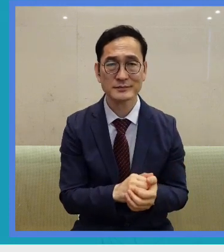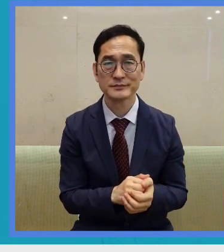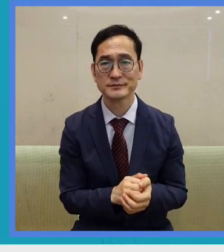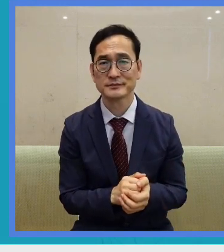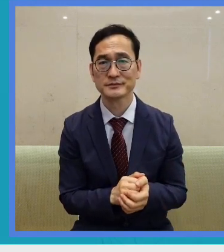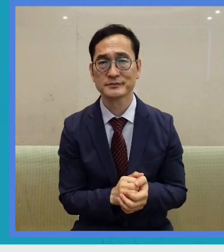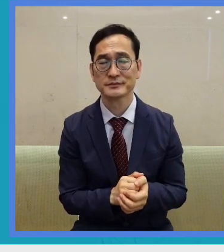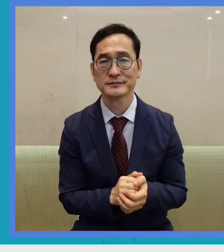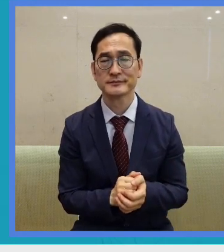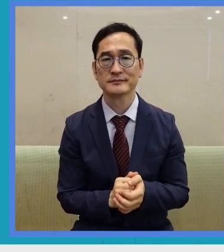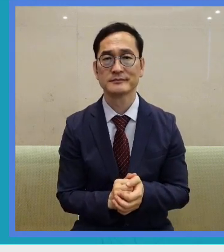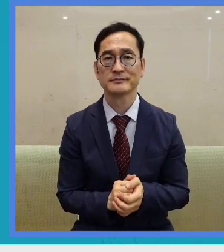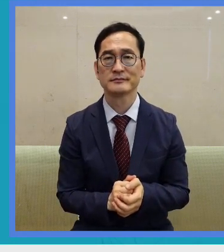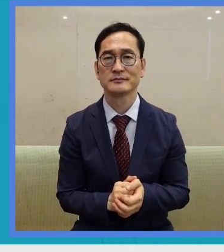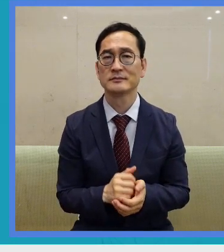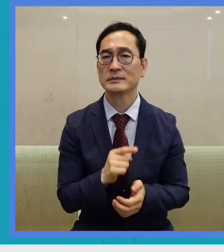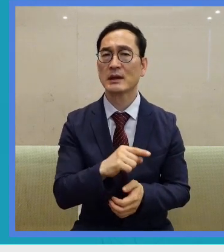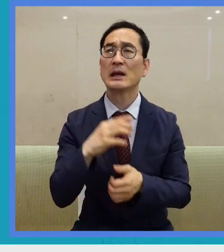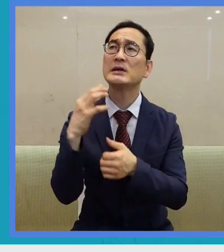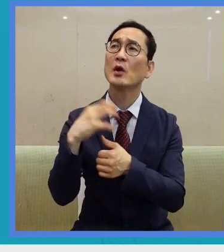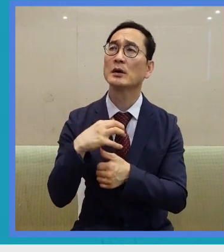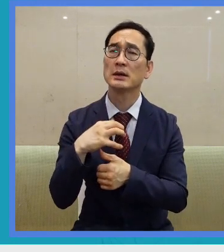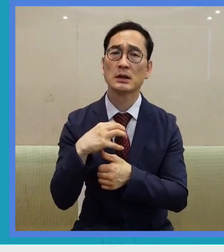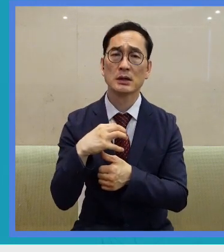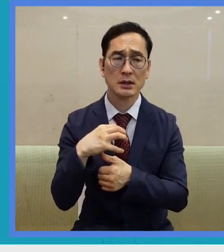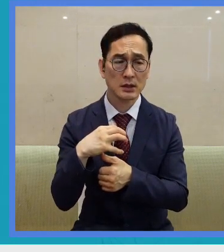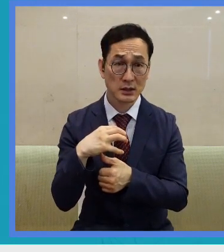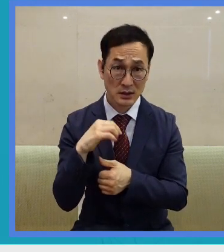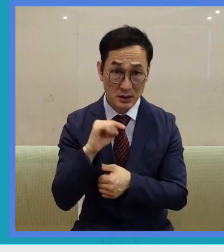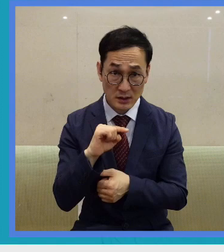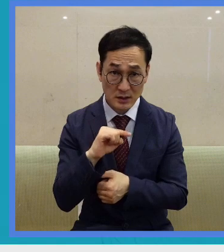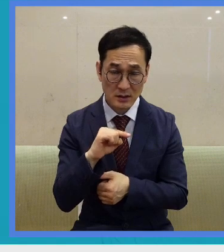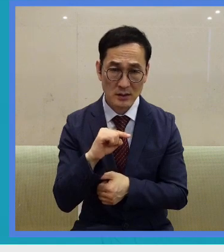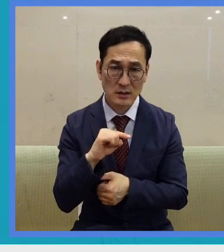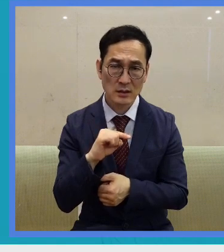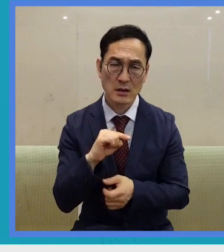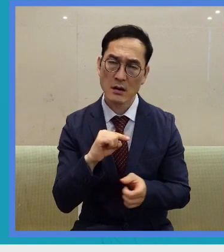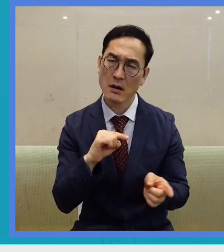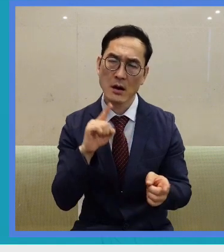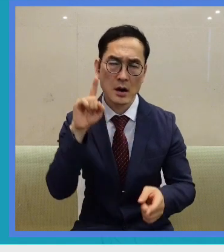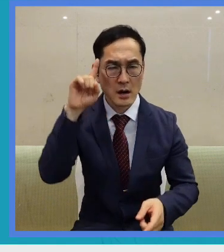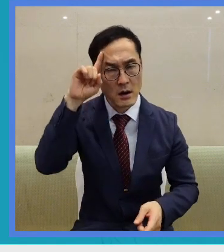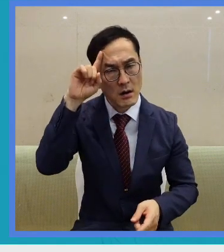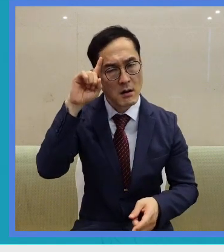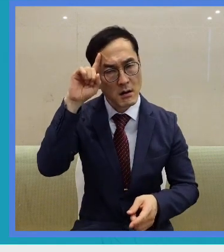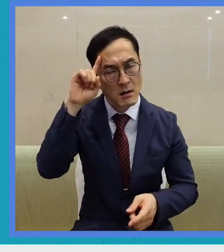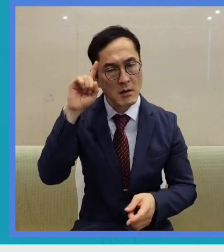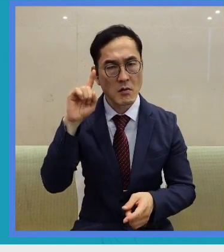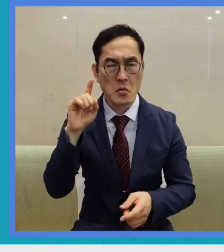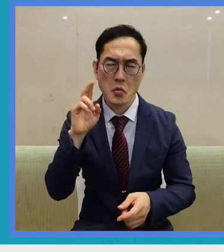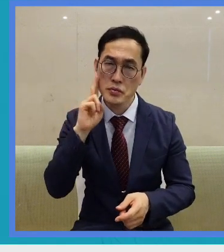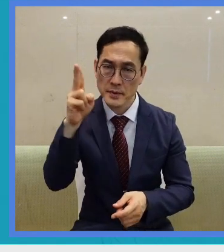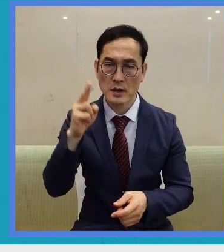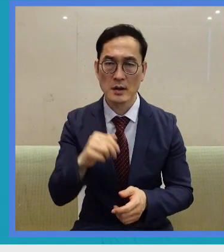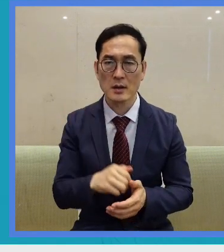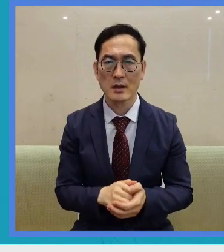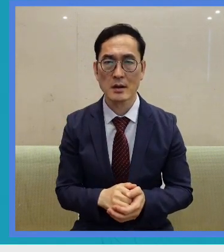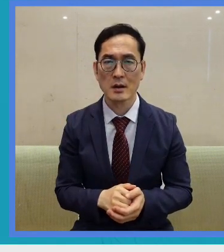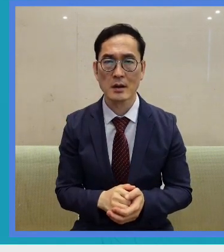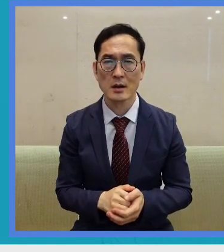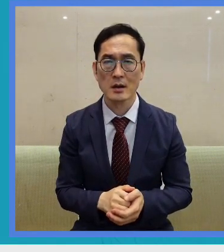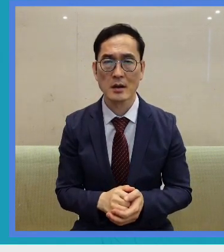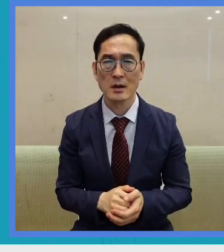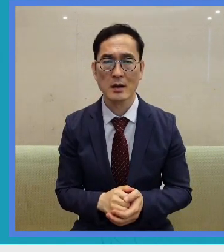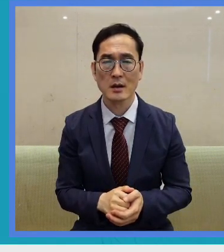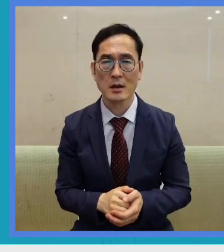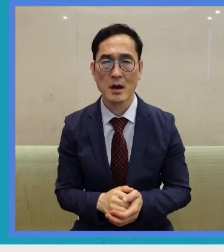경우여도 아이들은 이런 격리를 경험을 한다는 것 자체가 굉장히 급성 스트레스 증후군 혹은 이제 적응 장애 이런 걸로